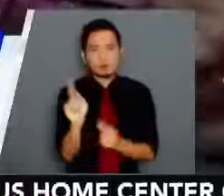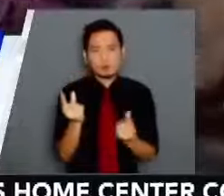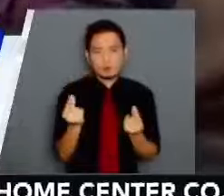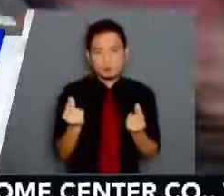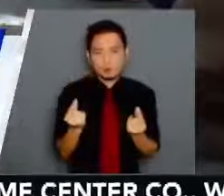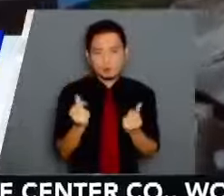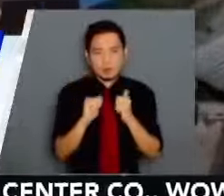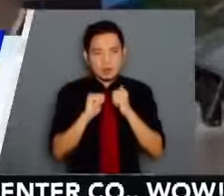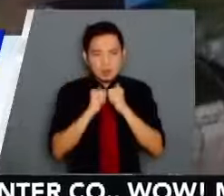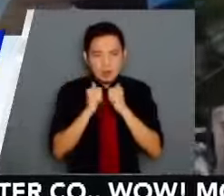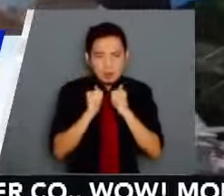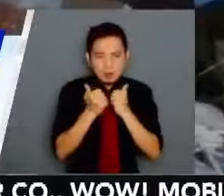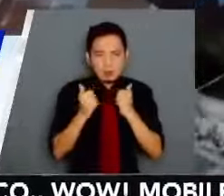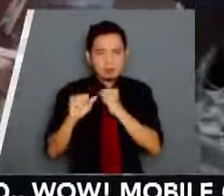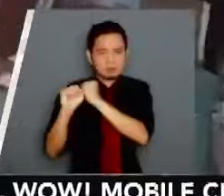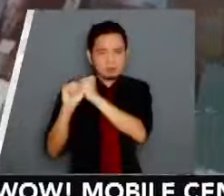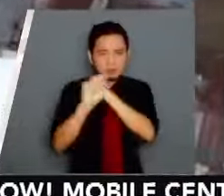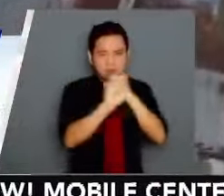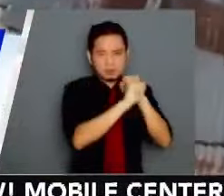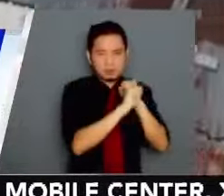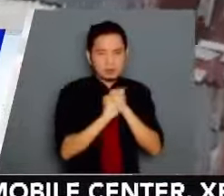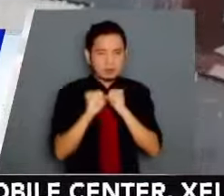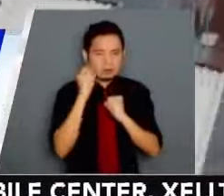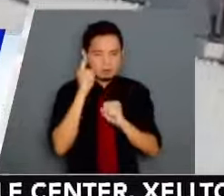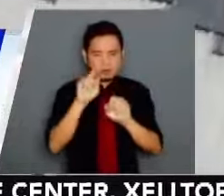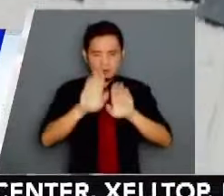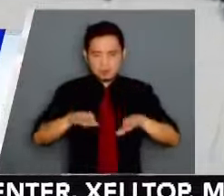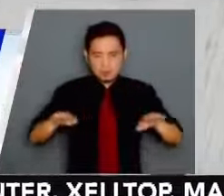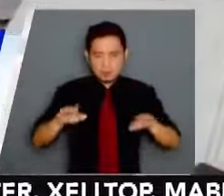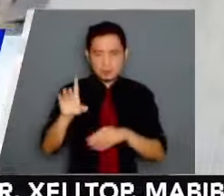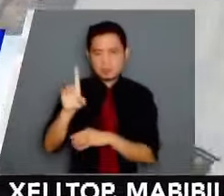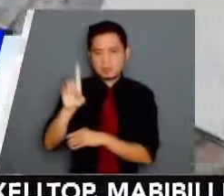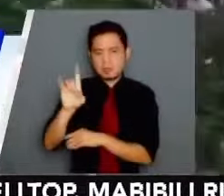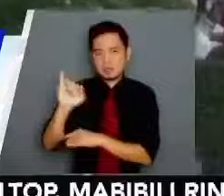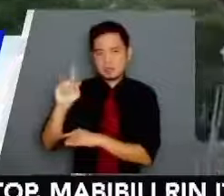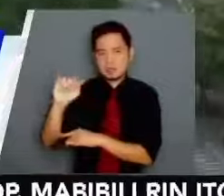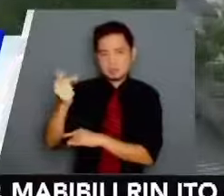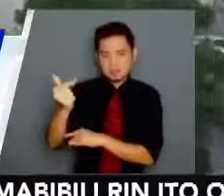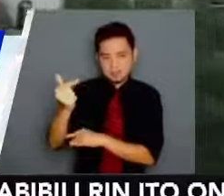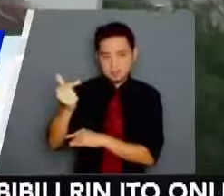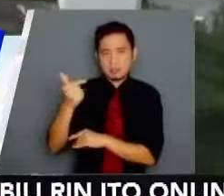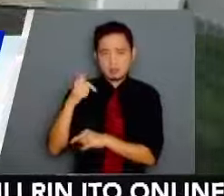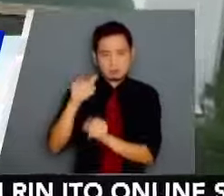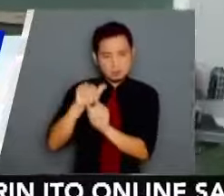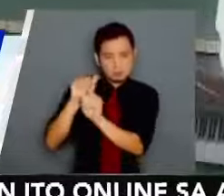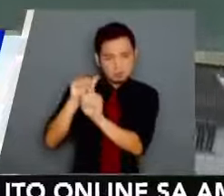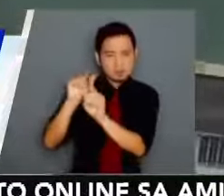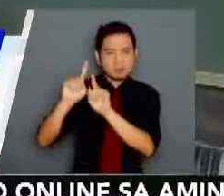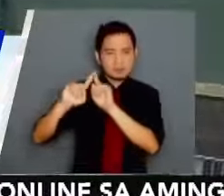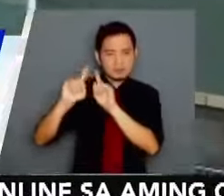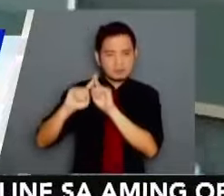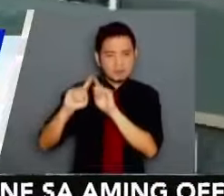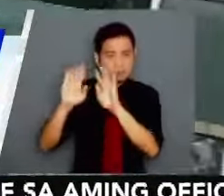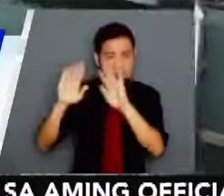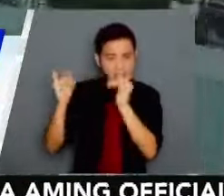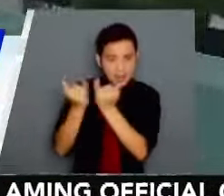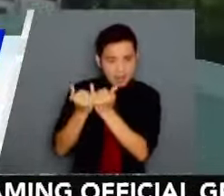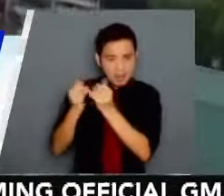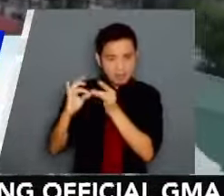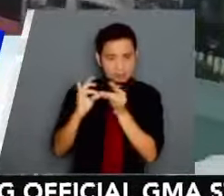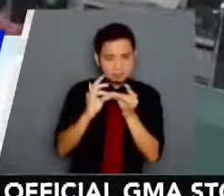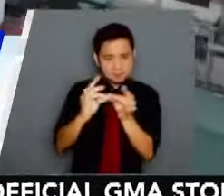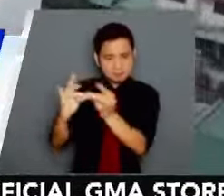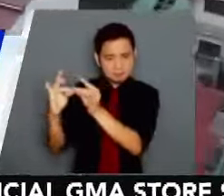sa mga bata nagbabala rin ang DG na pananagutin ng mga opisyal na Barangay na mapapatunayang namamagitan para mauwi sa